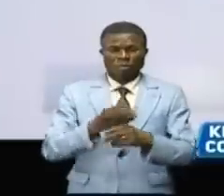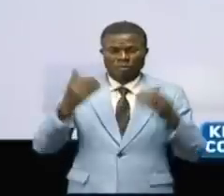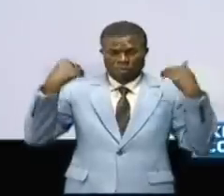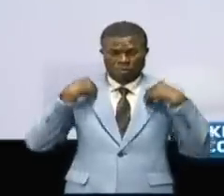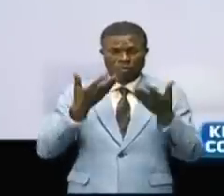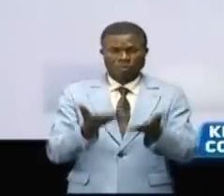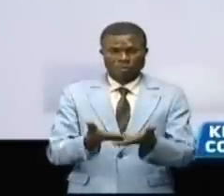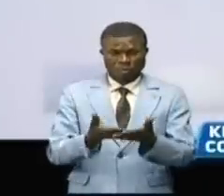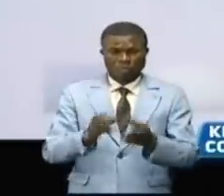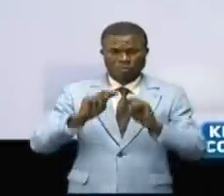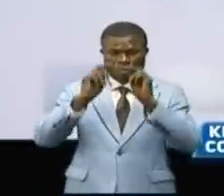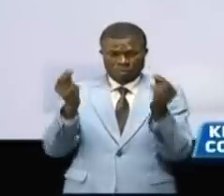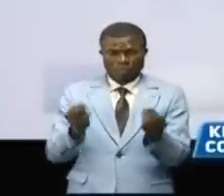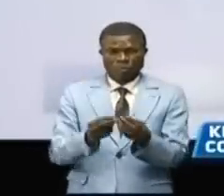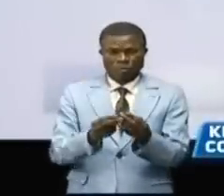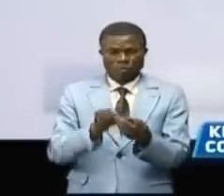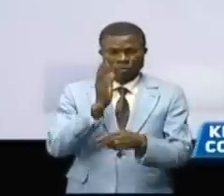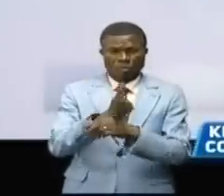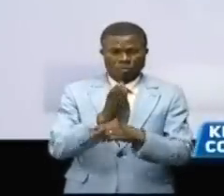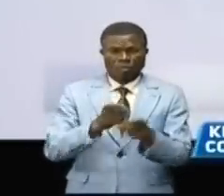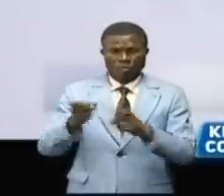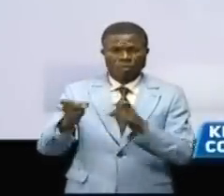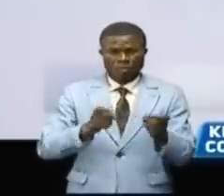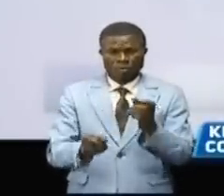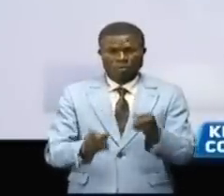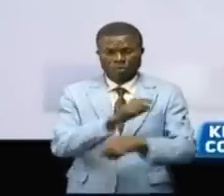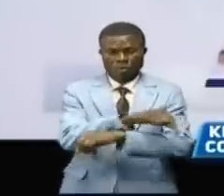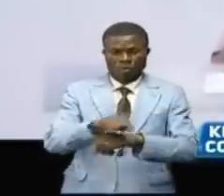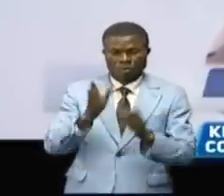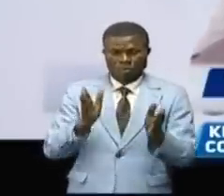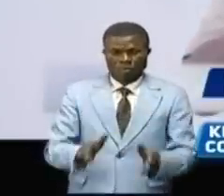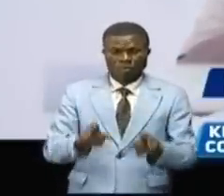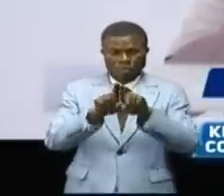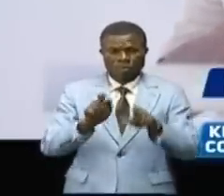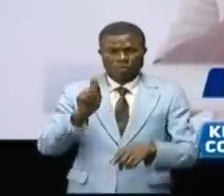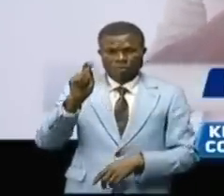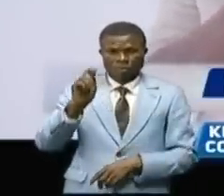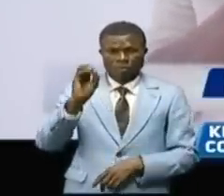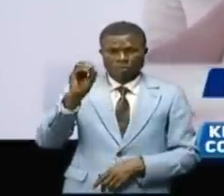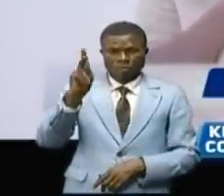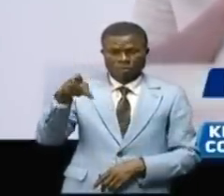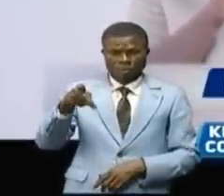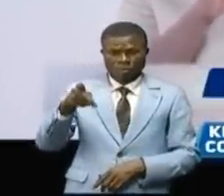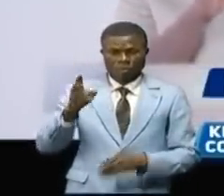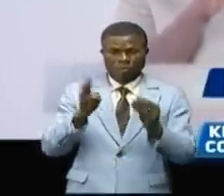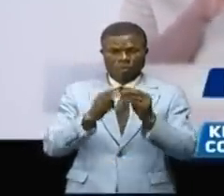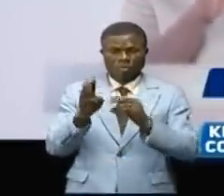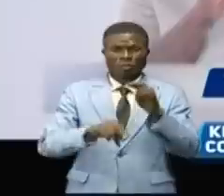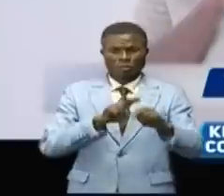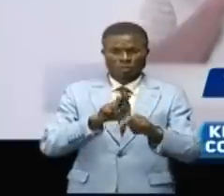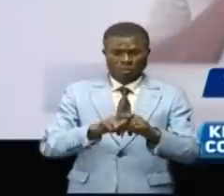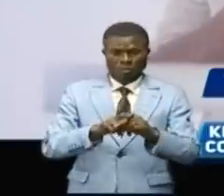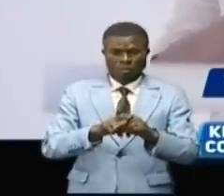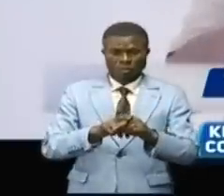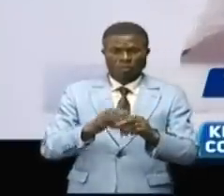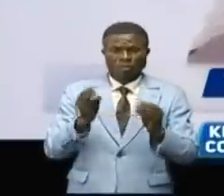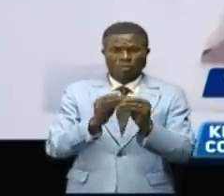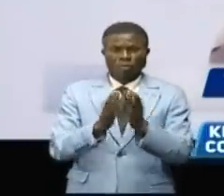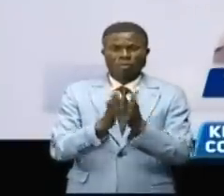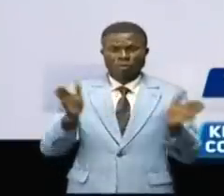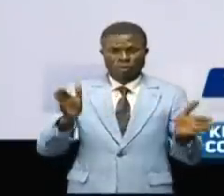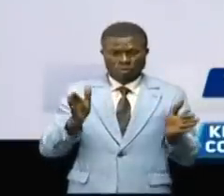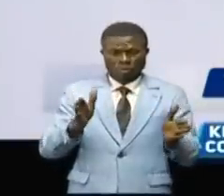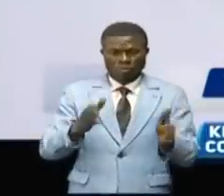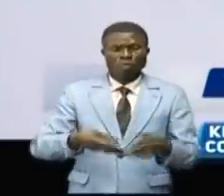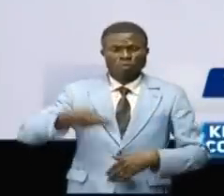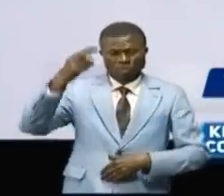Top Congo, il y a au-dessus du conseil de gestion un conseil d'administration. Mais à Top Congo, il y a aussi l'Assemblée générale, souveraine, que je préside